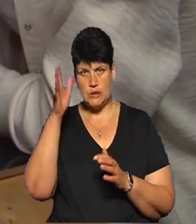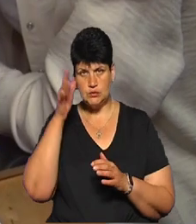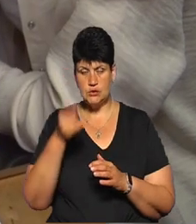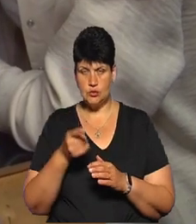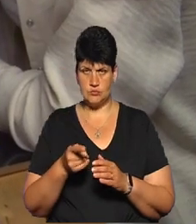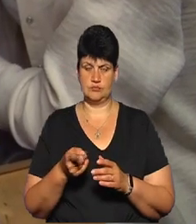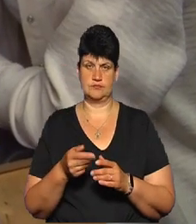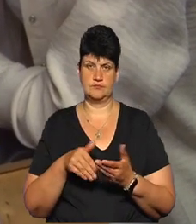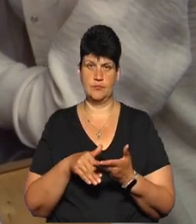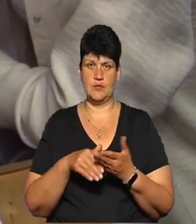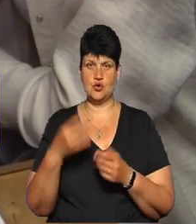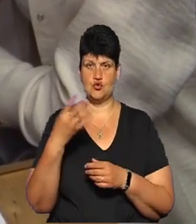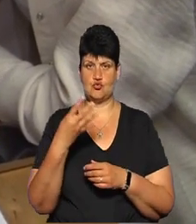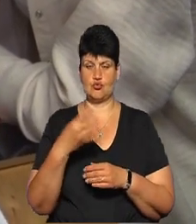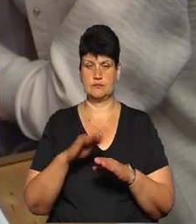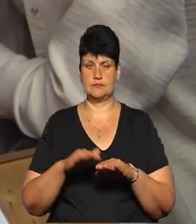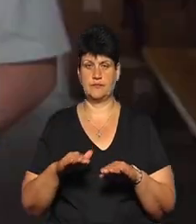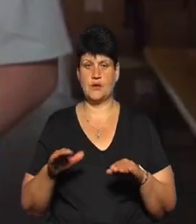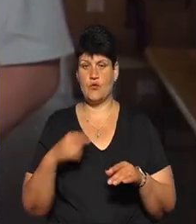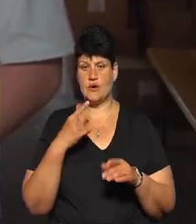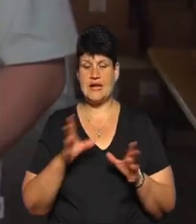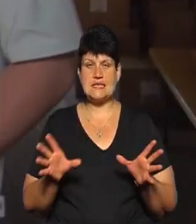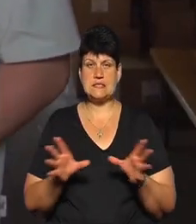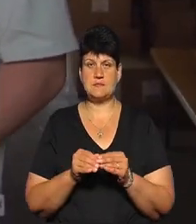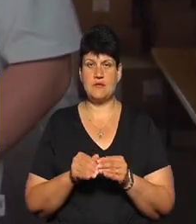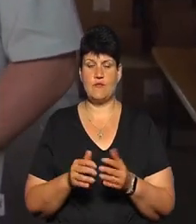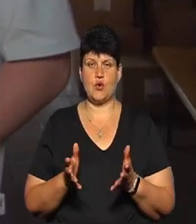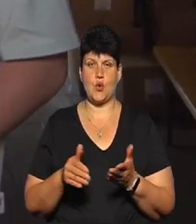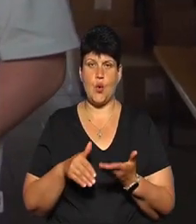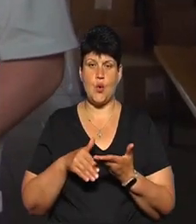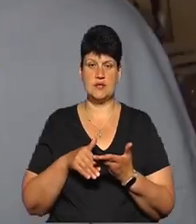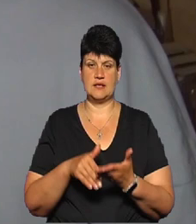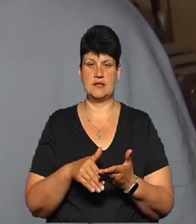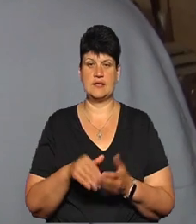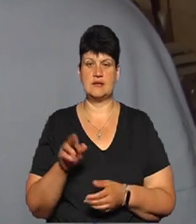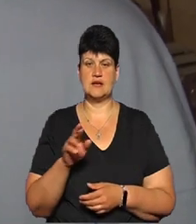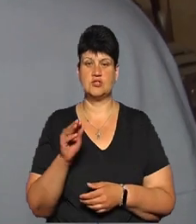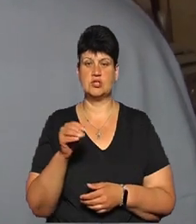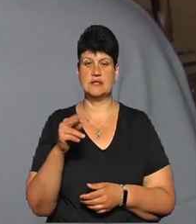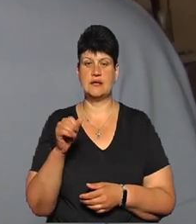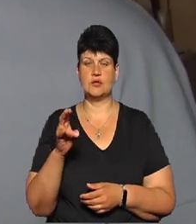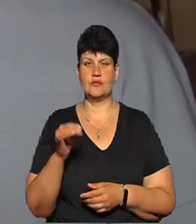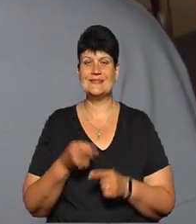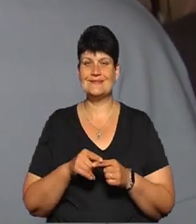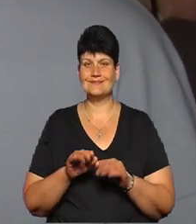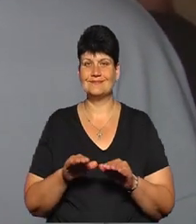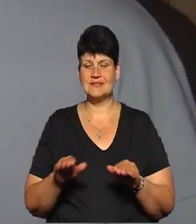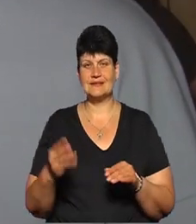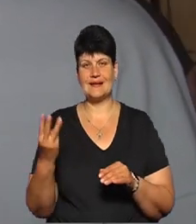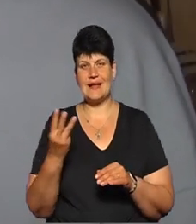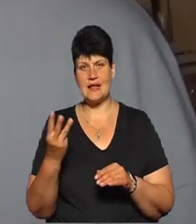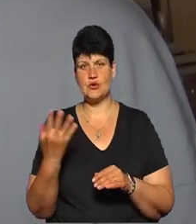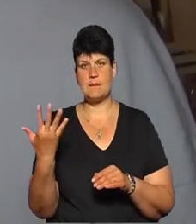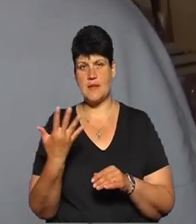долучилися 40 школярів, каже співкоординатор волонтерського штабу Ярослав Жданович. Це переважно школярі з 3-ї,